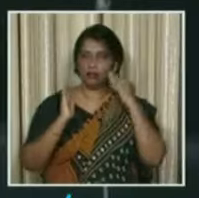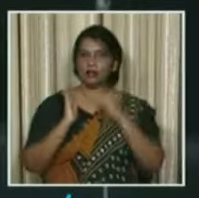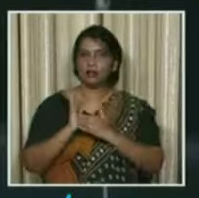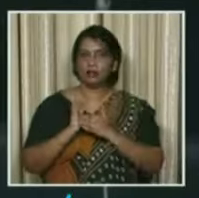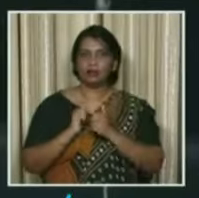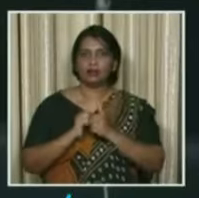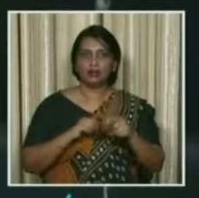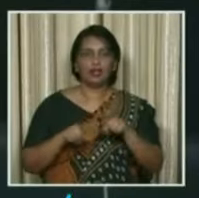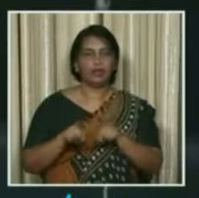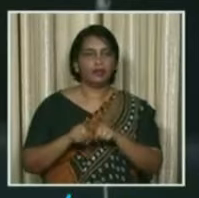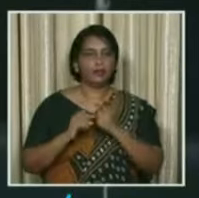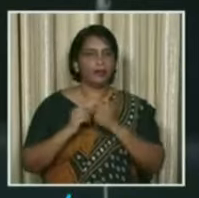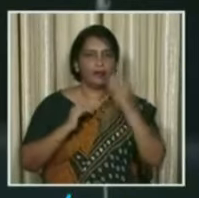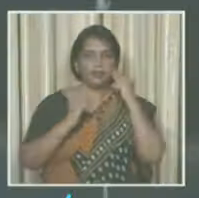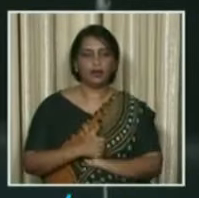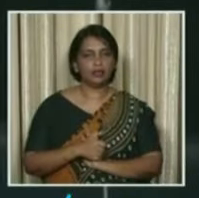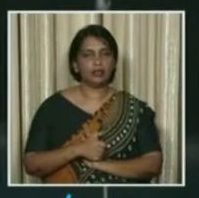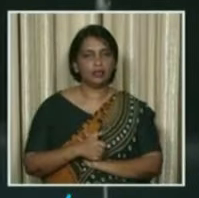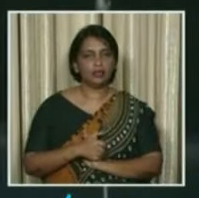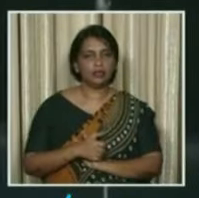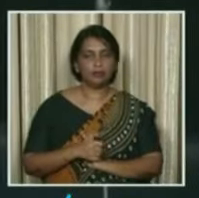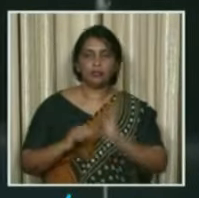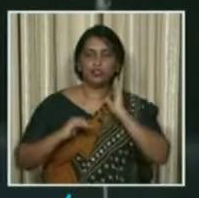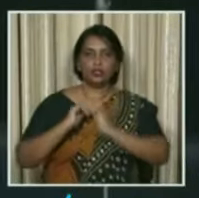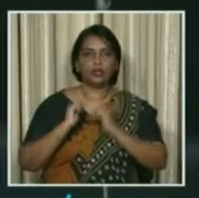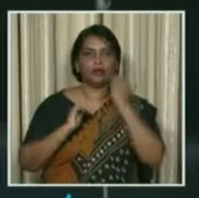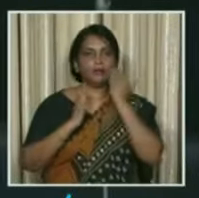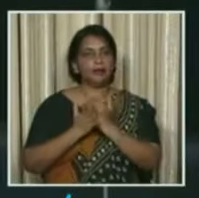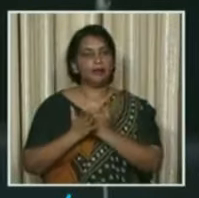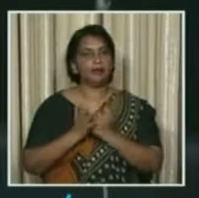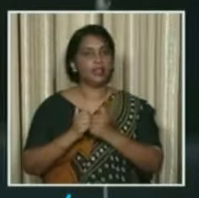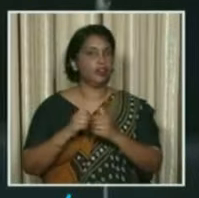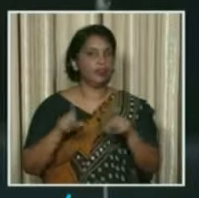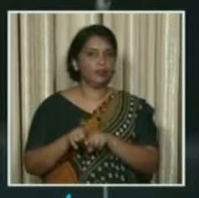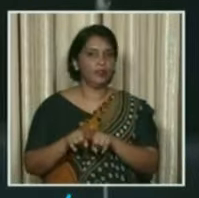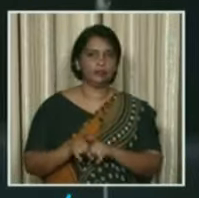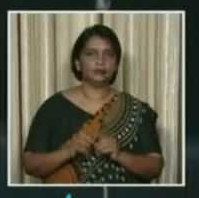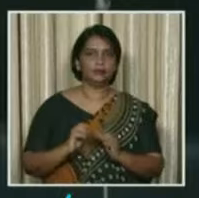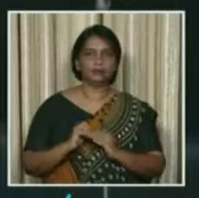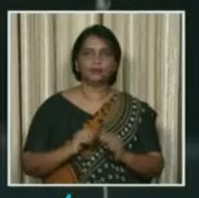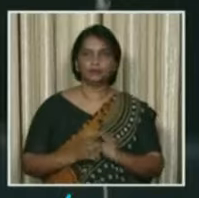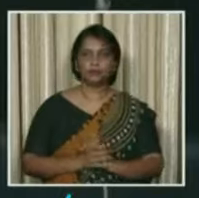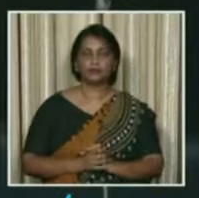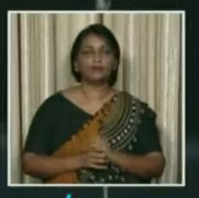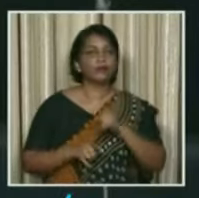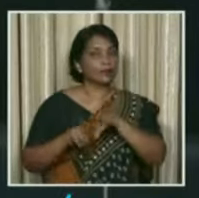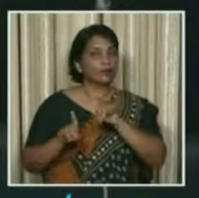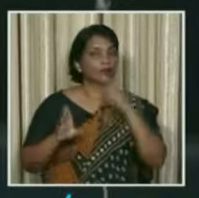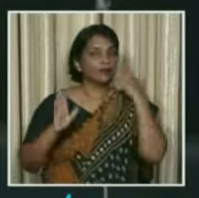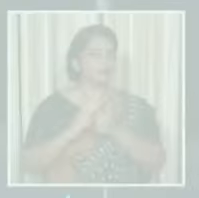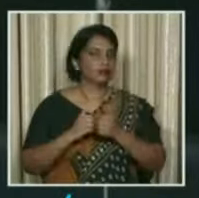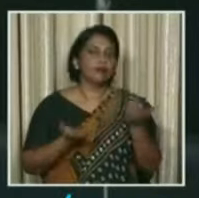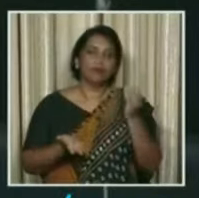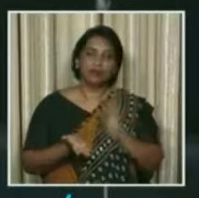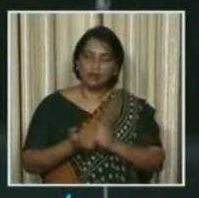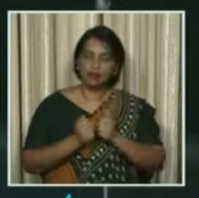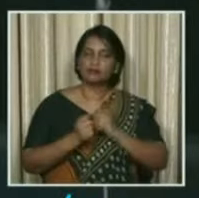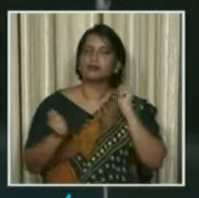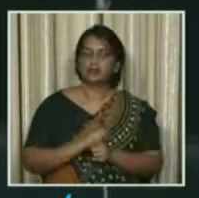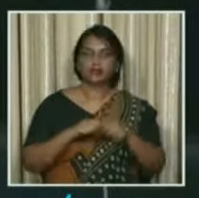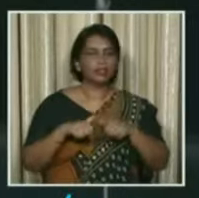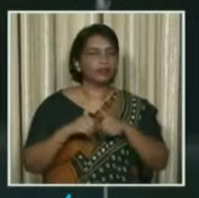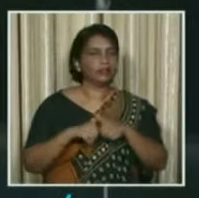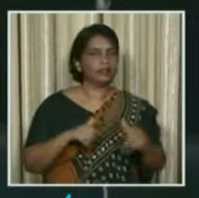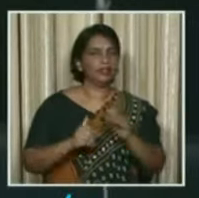කරගෙන. විශ්වාස භංග යෝජනාවත් පරාද වුණා. ඉතින් මේ ඒ කාරණේ නැවත ඉන්ටරිම් රිලීෆ් එකක් දුන්නාම දැන් ඒ කාරණේ නැවත ඒකම රිපීට් කරනවා. පොඩ්ඩක් ඉවසලා